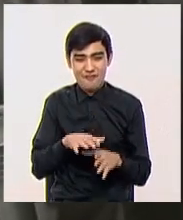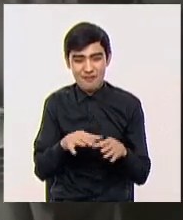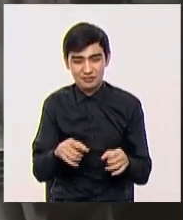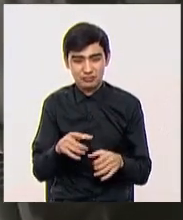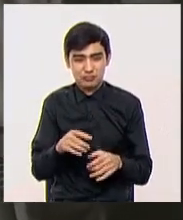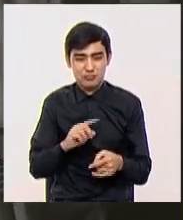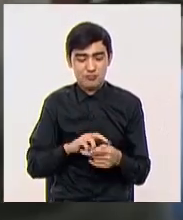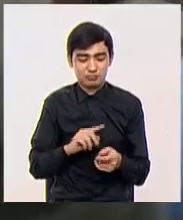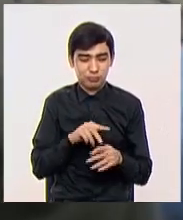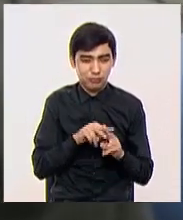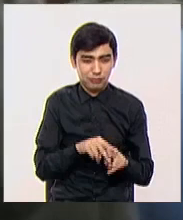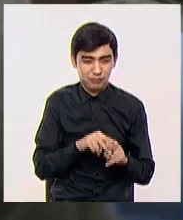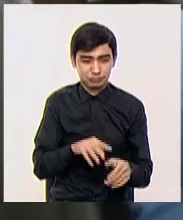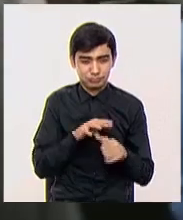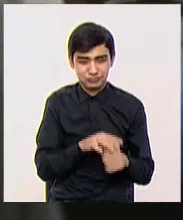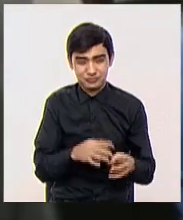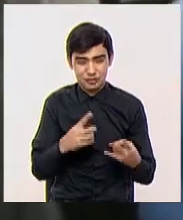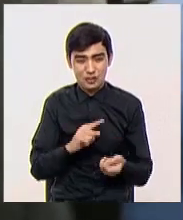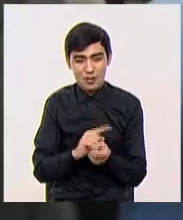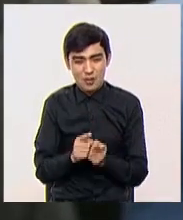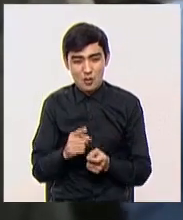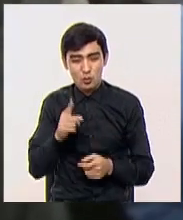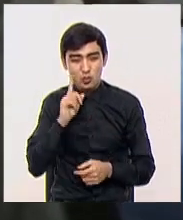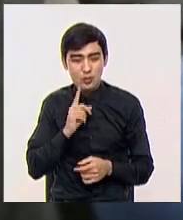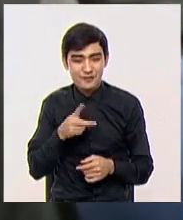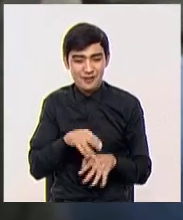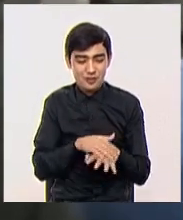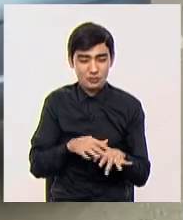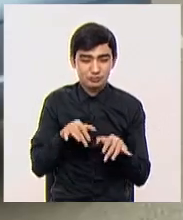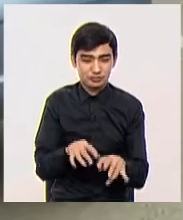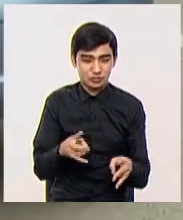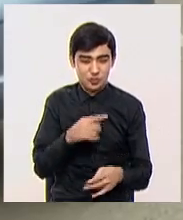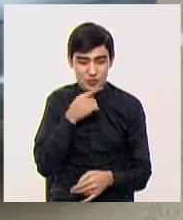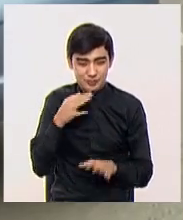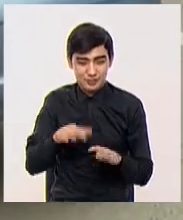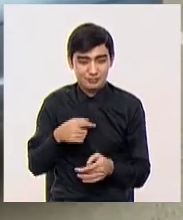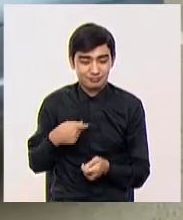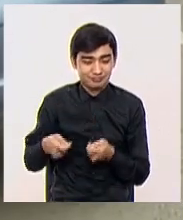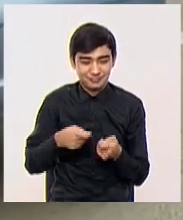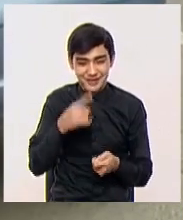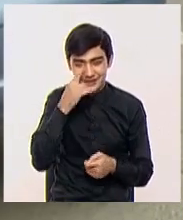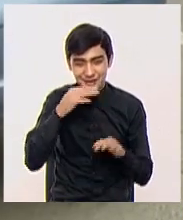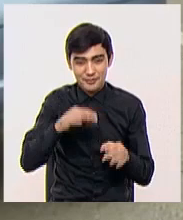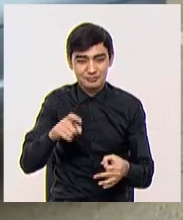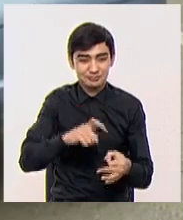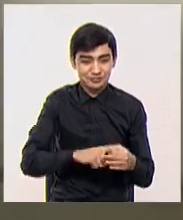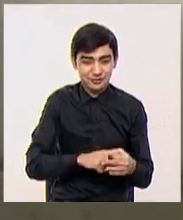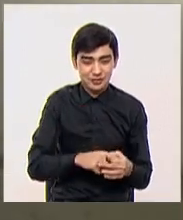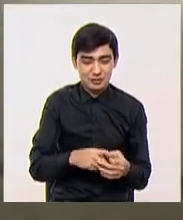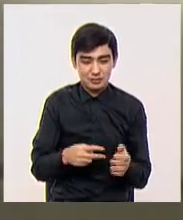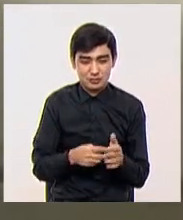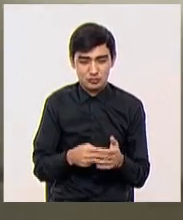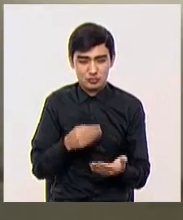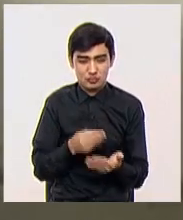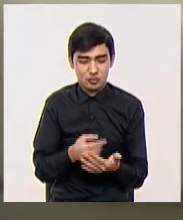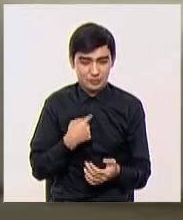мәселені халыққа ыңғайлы етіп шешудің жолын тапсын деп отыр. Өйткені Ресейден әкелінген темір тұлпарларды Қазақстанда тіркеуге ақшамыз